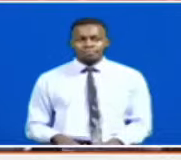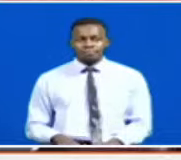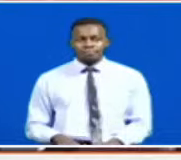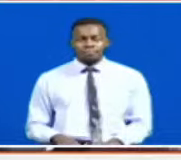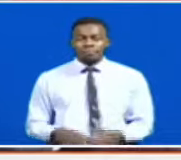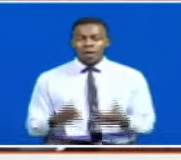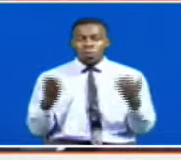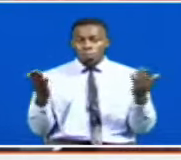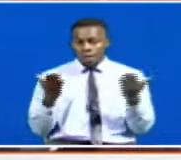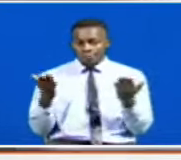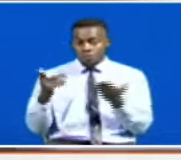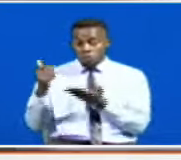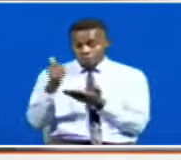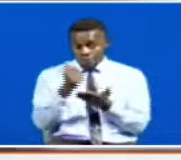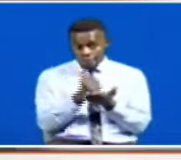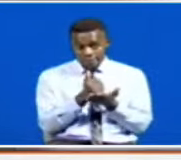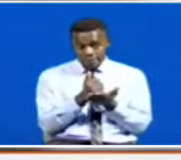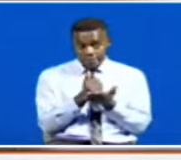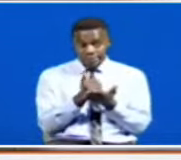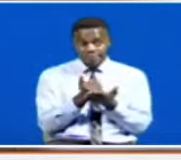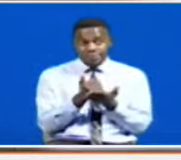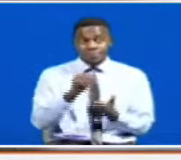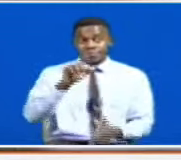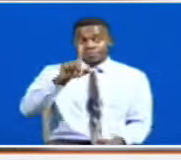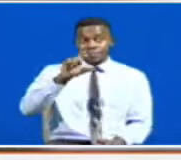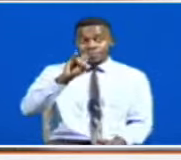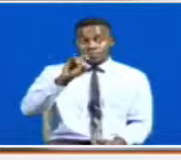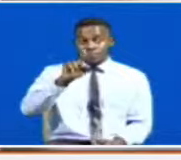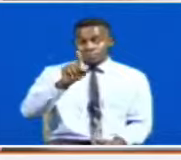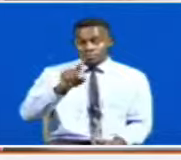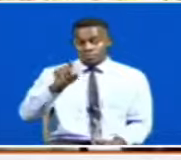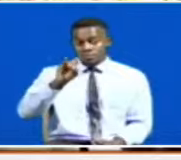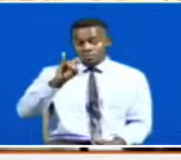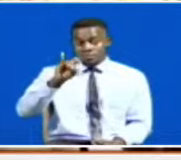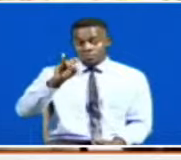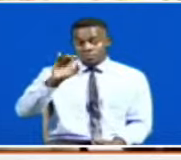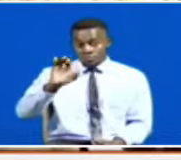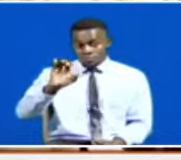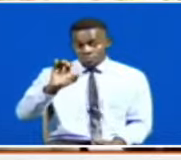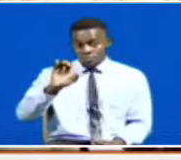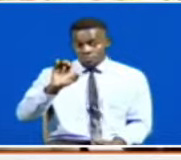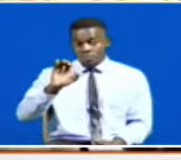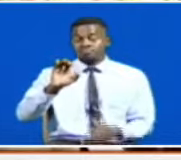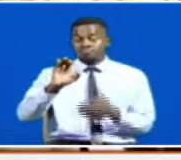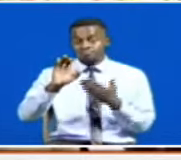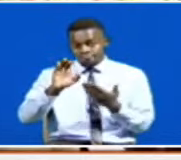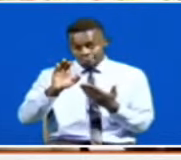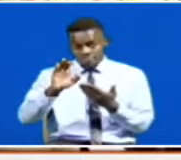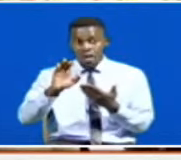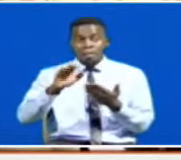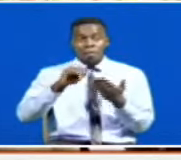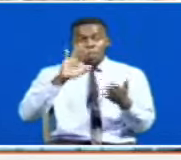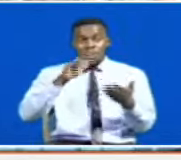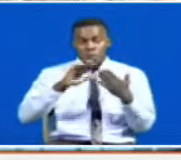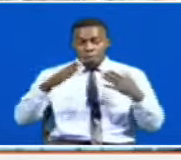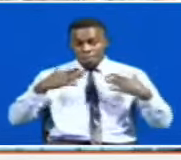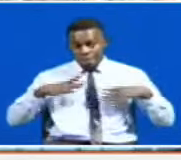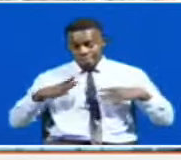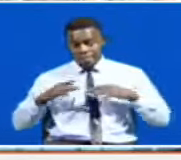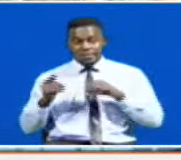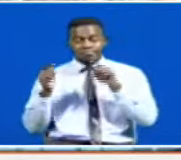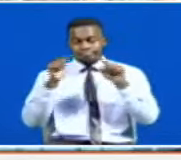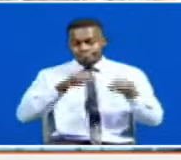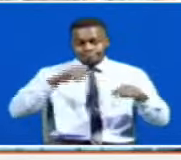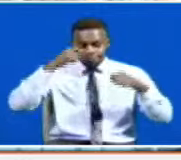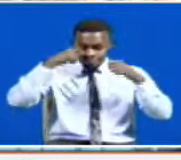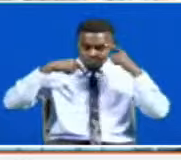Katika ofisi hii ya mwenda zake Lizzie Wanyoike, sahi ni ishara maalum kwa waliopata usaidizi kwa mama huyo.